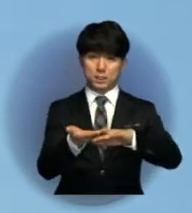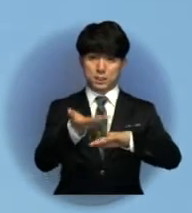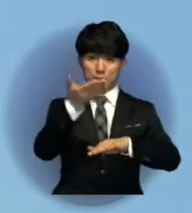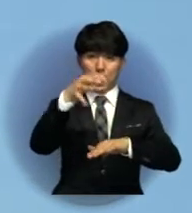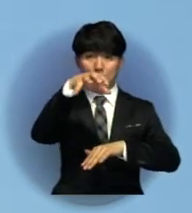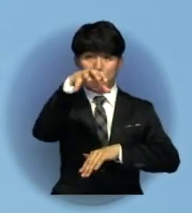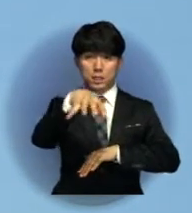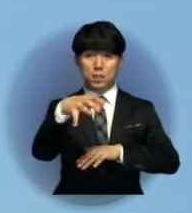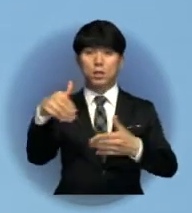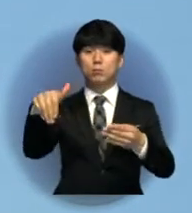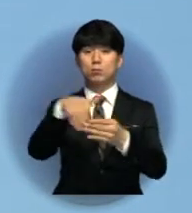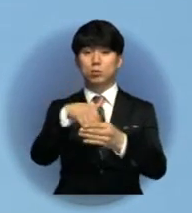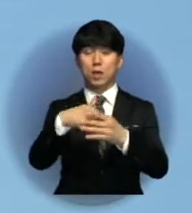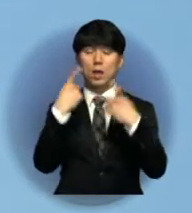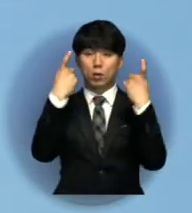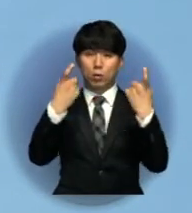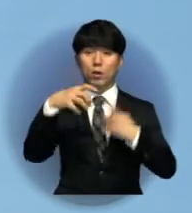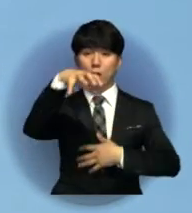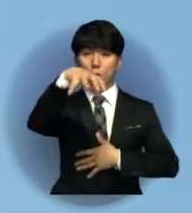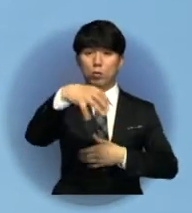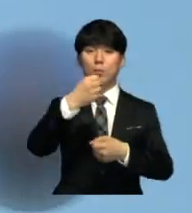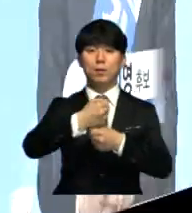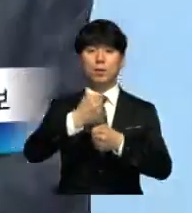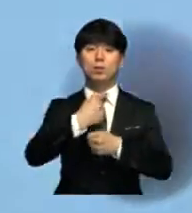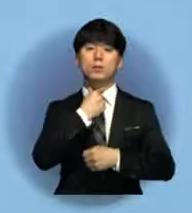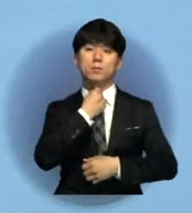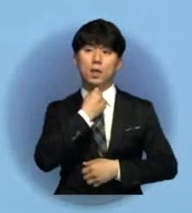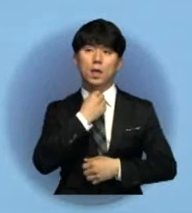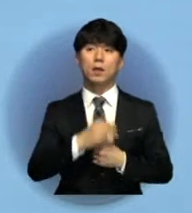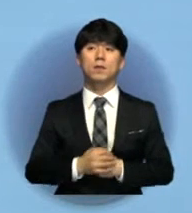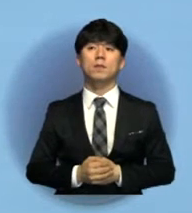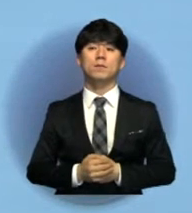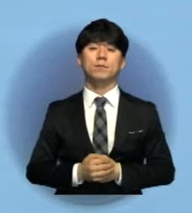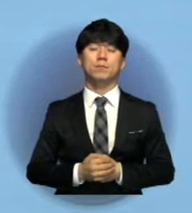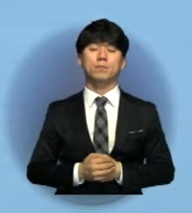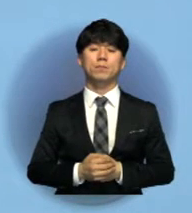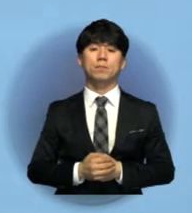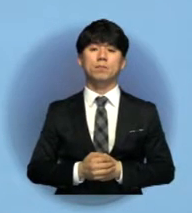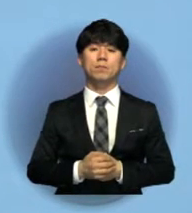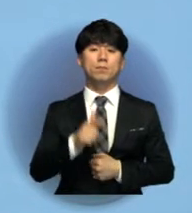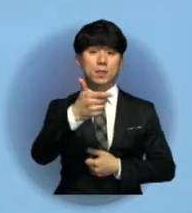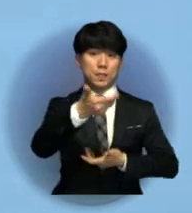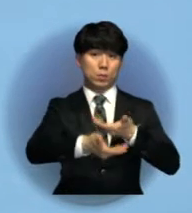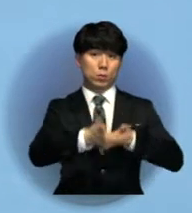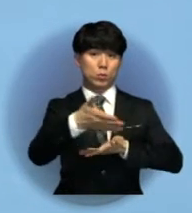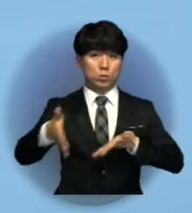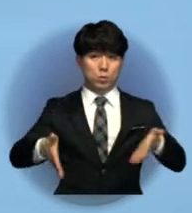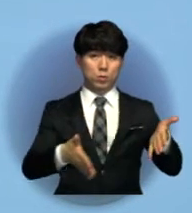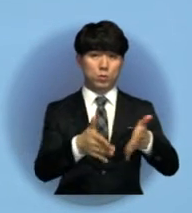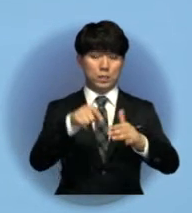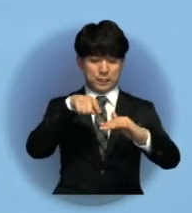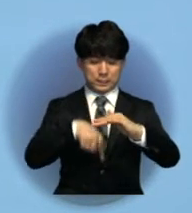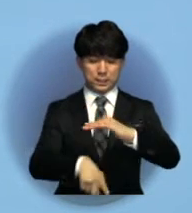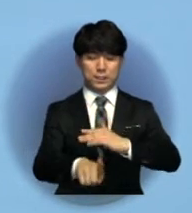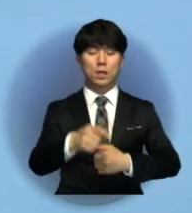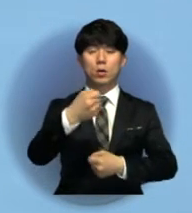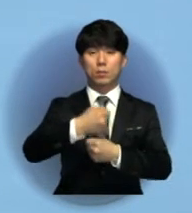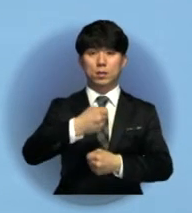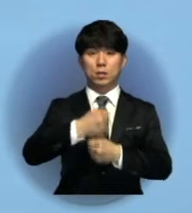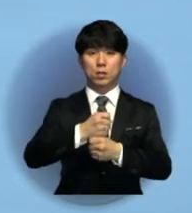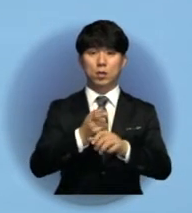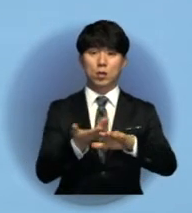정말 세계 명품도시 메카로 만들어 보고 싶다 경부고속도로를 치와 지 화하여 어